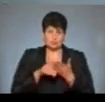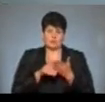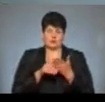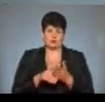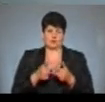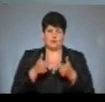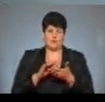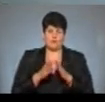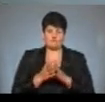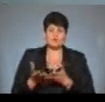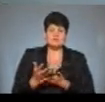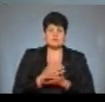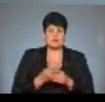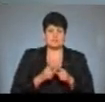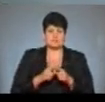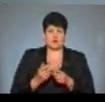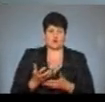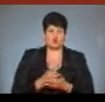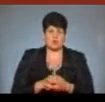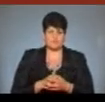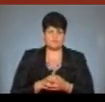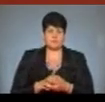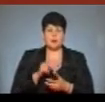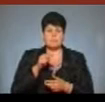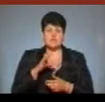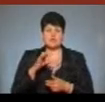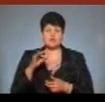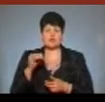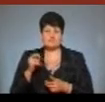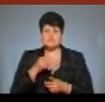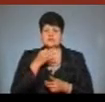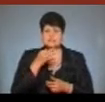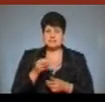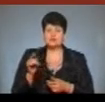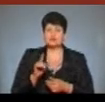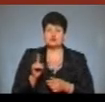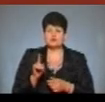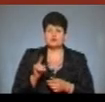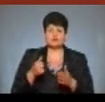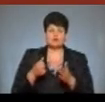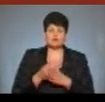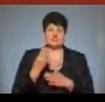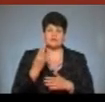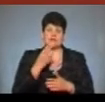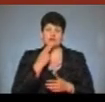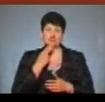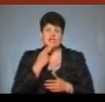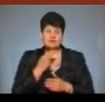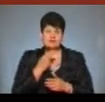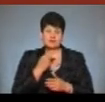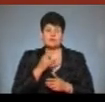для того, щоб зібрати цей урожай. Пані Софінська також зазначила, що до 4 червня